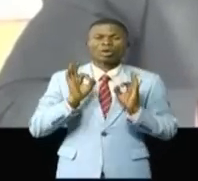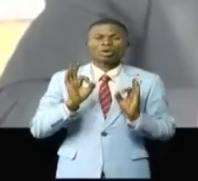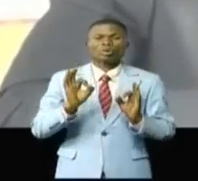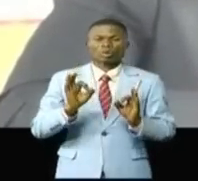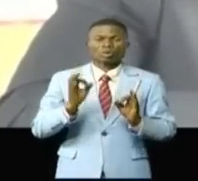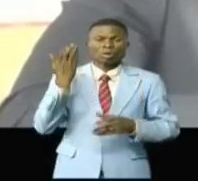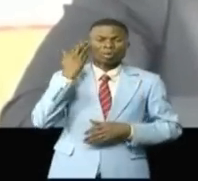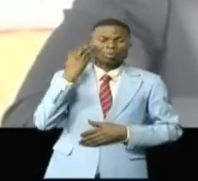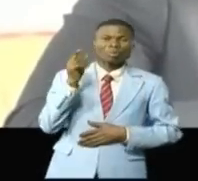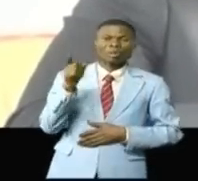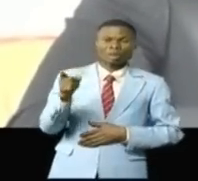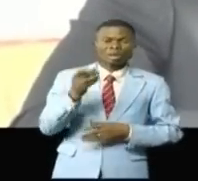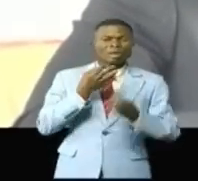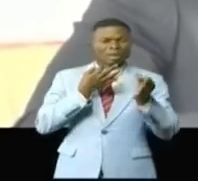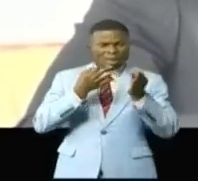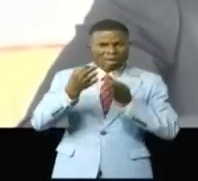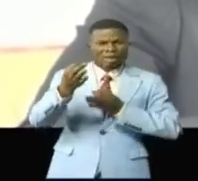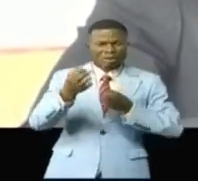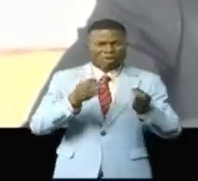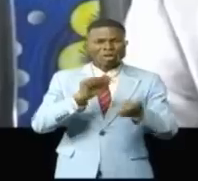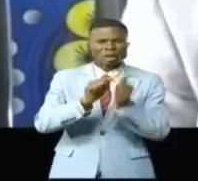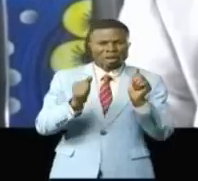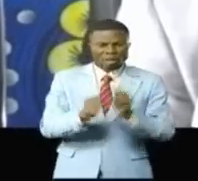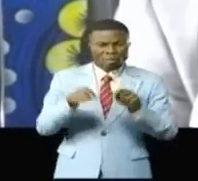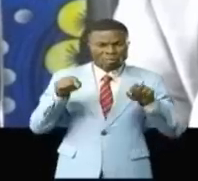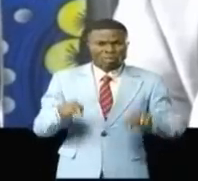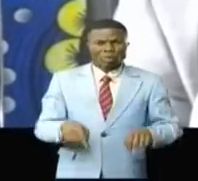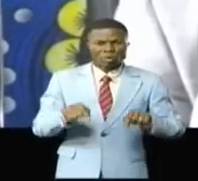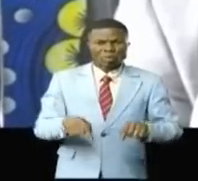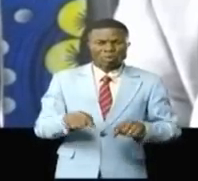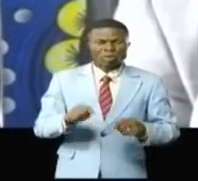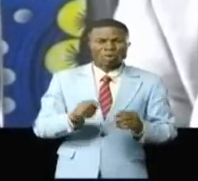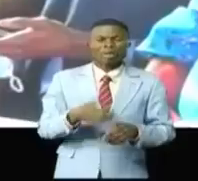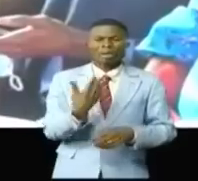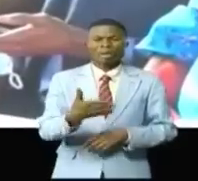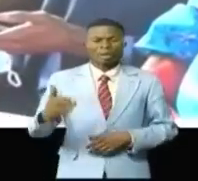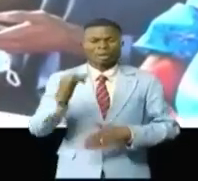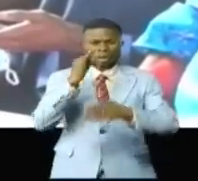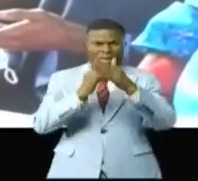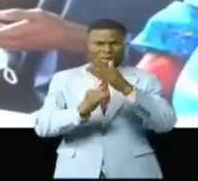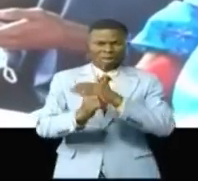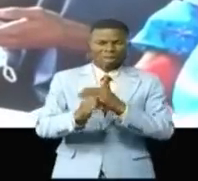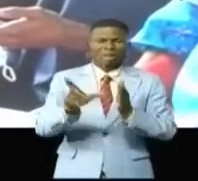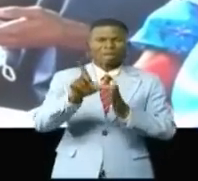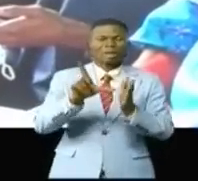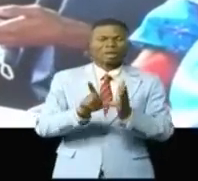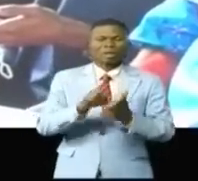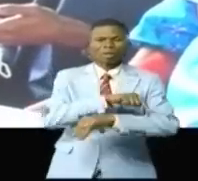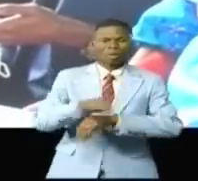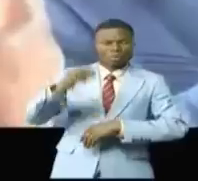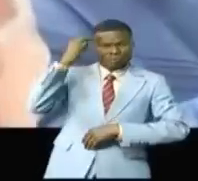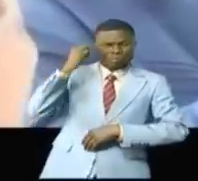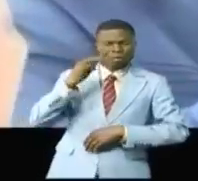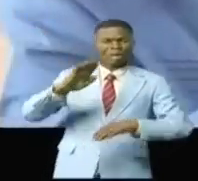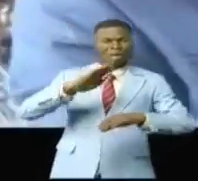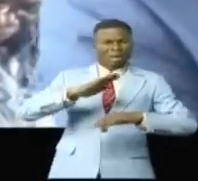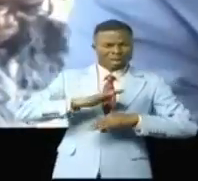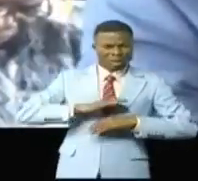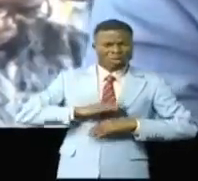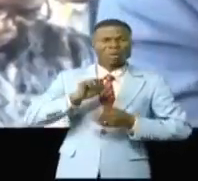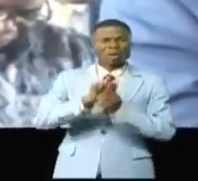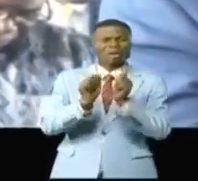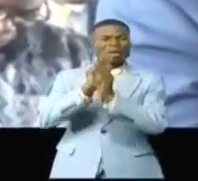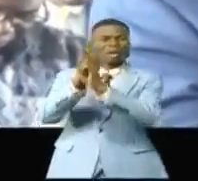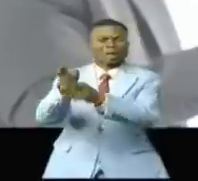Mpanda Kabangu, a expliqué la situation actuelle du produit intérieur brut de son ministère en répondant à une question